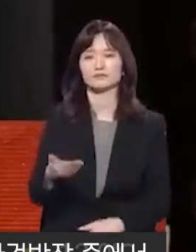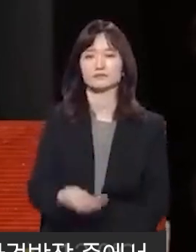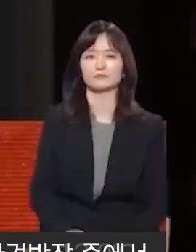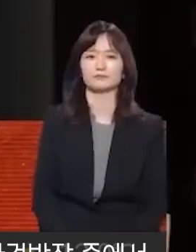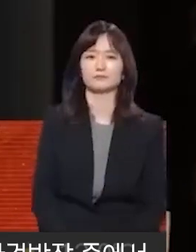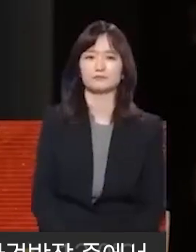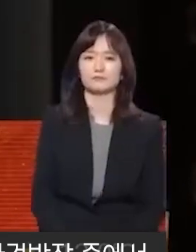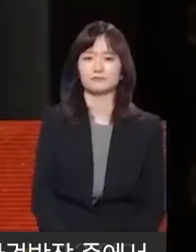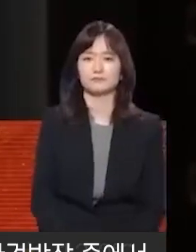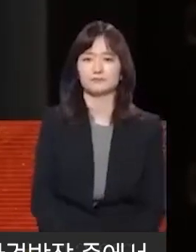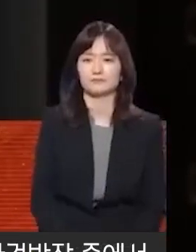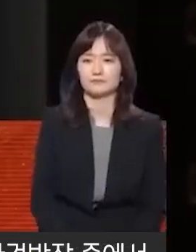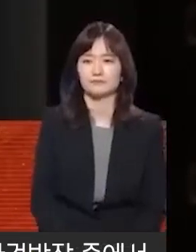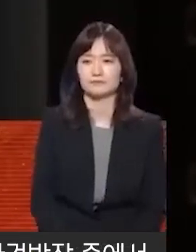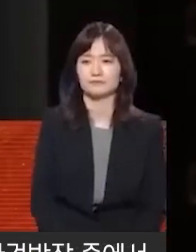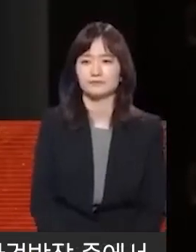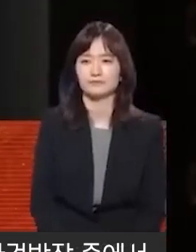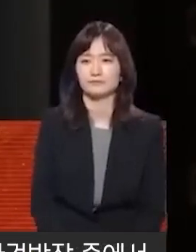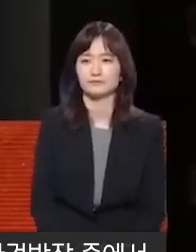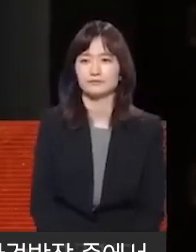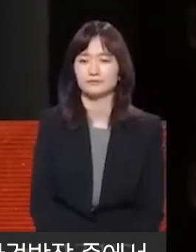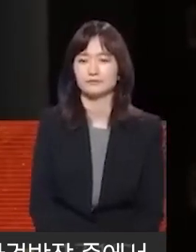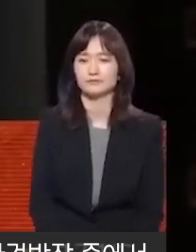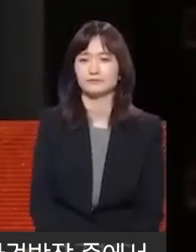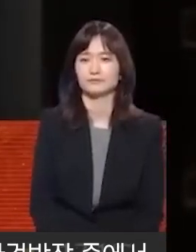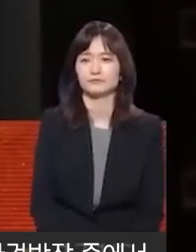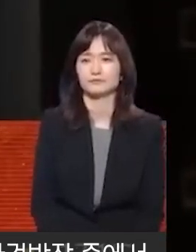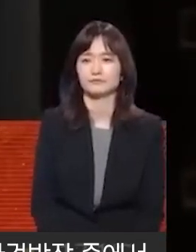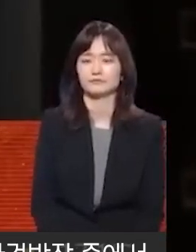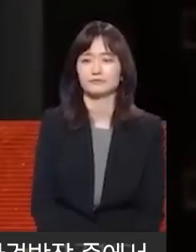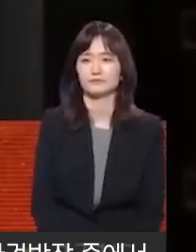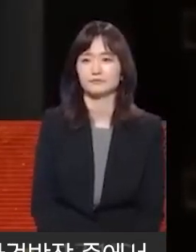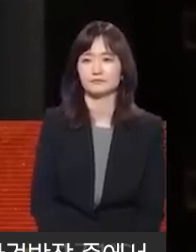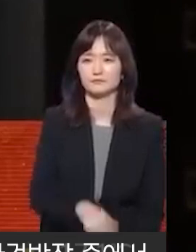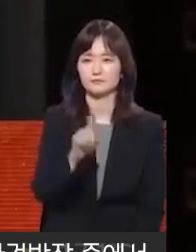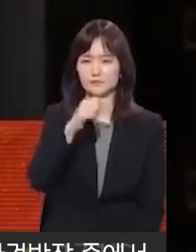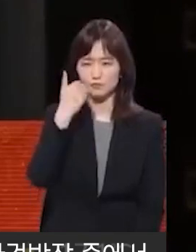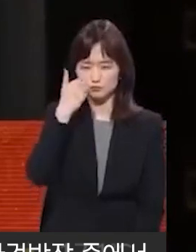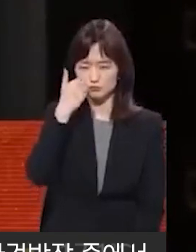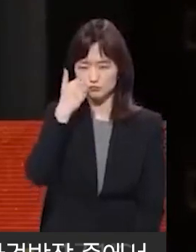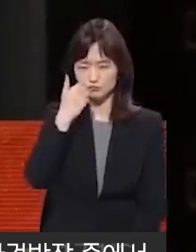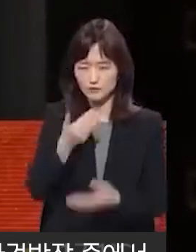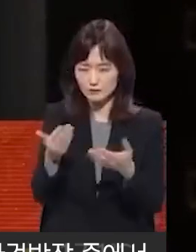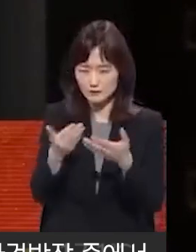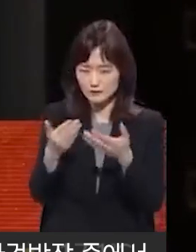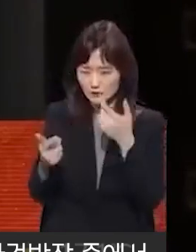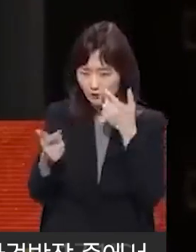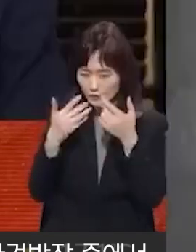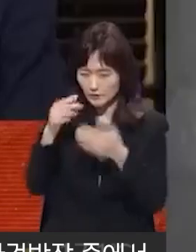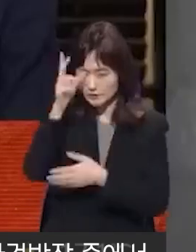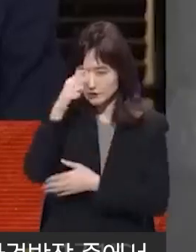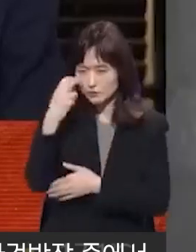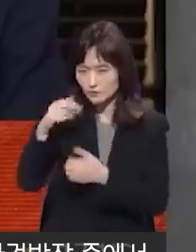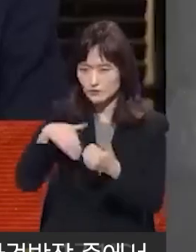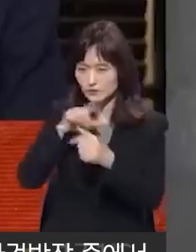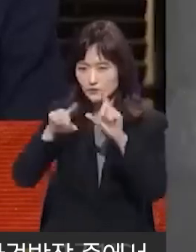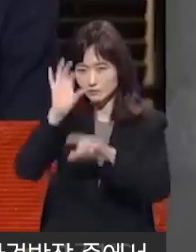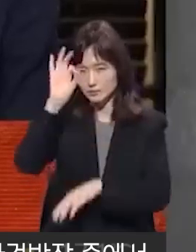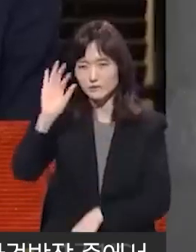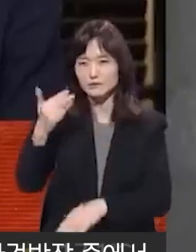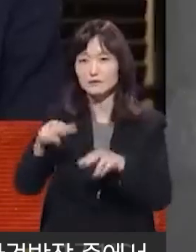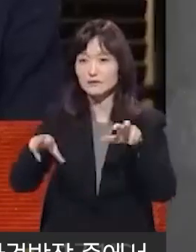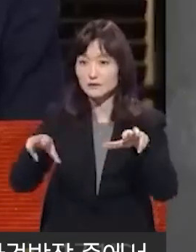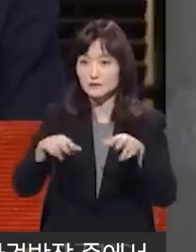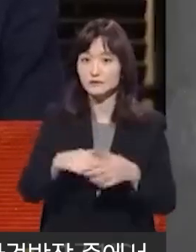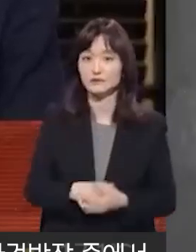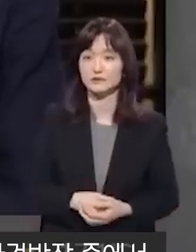자, 교수님. 야, 뭐가 됐든 이게 확실히 누구 지신지는 경찰 수사를 좀 더 지켜봐야 되겠지만 이제